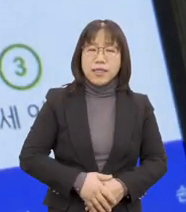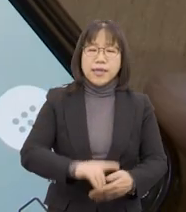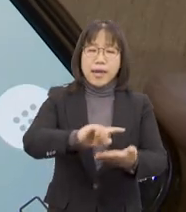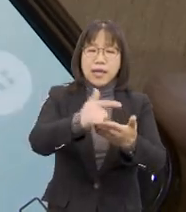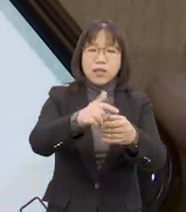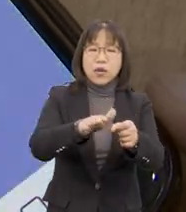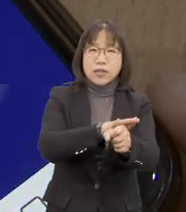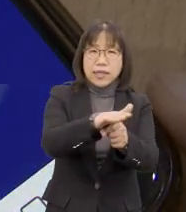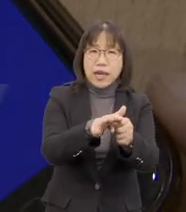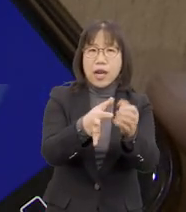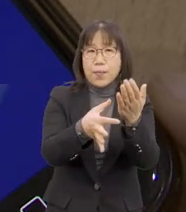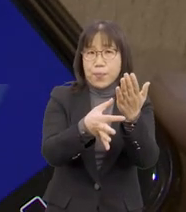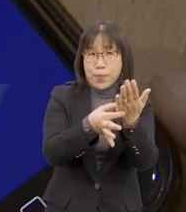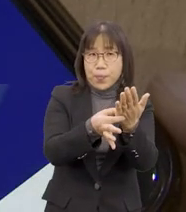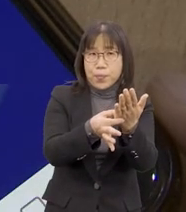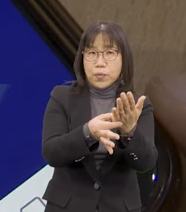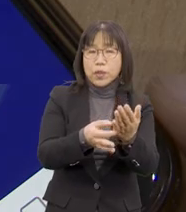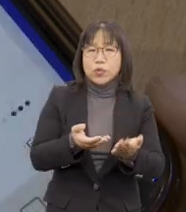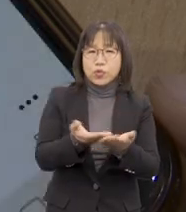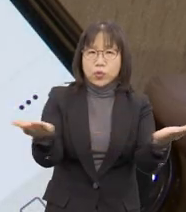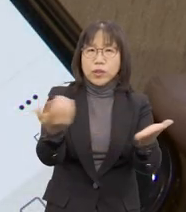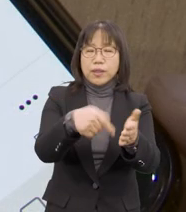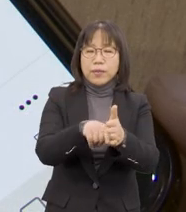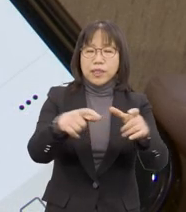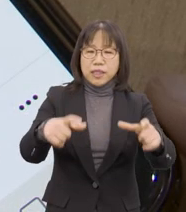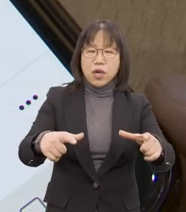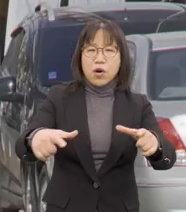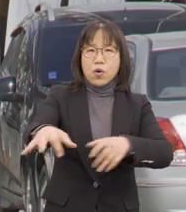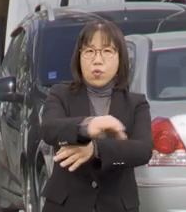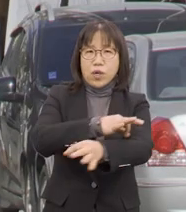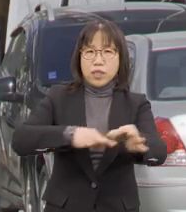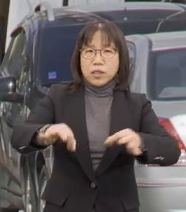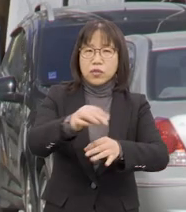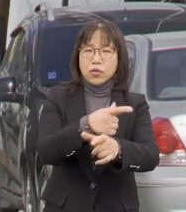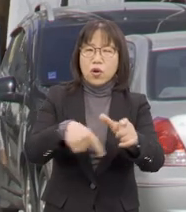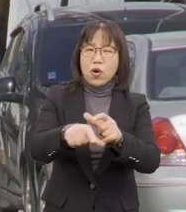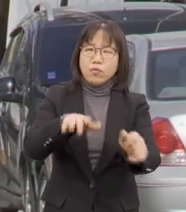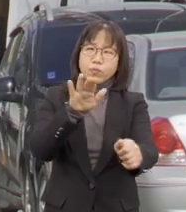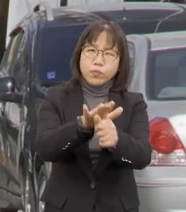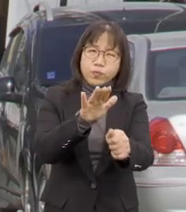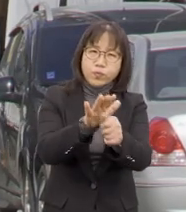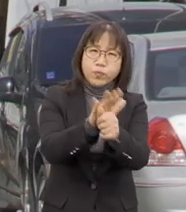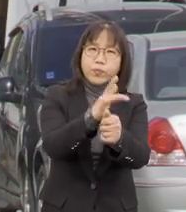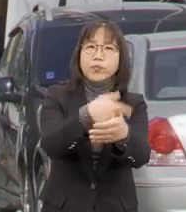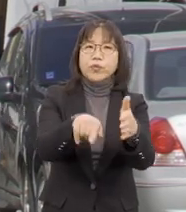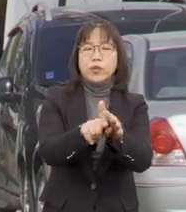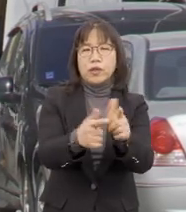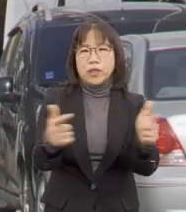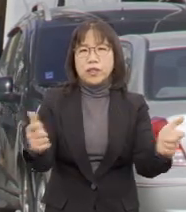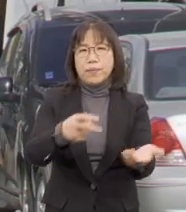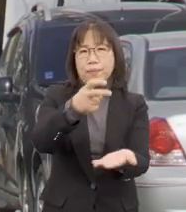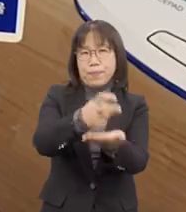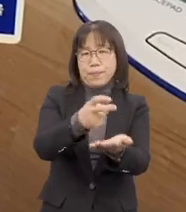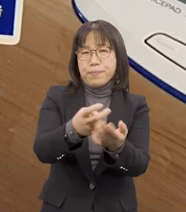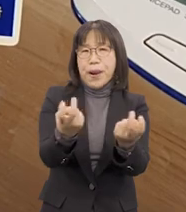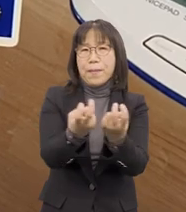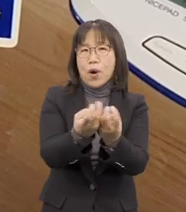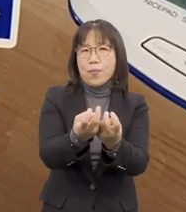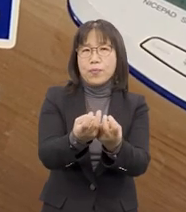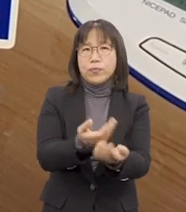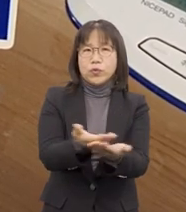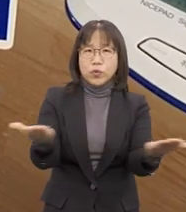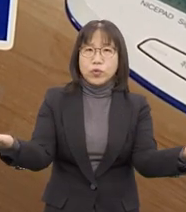지역화폐 강서 사랑 상품권 을 발행하며 지역 내 소비 활성화를 촉진시키는 등 지역경제 활성화를 위한 다양한